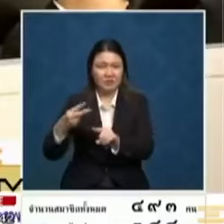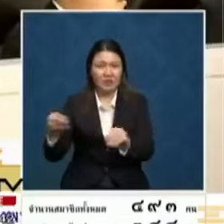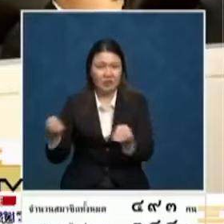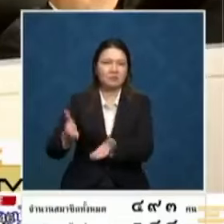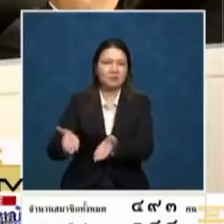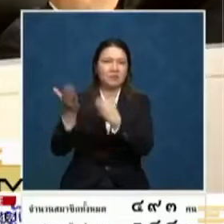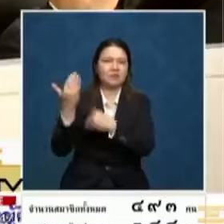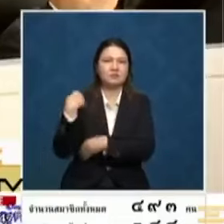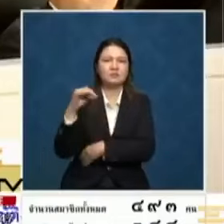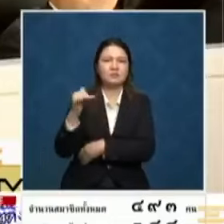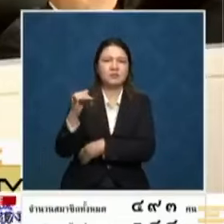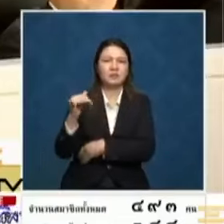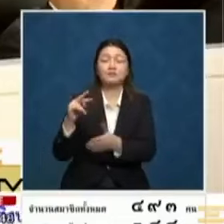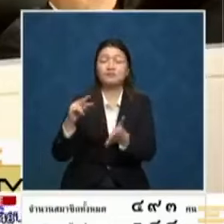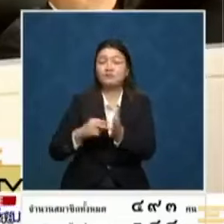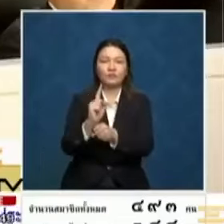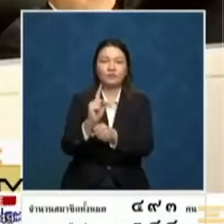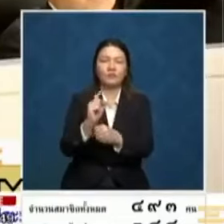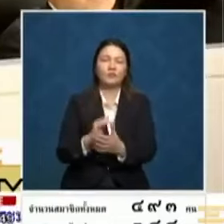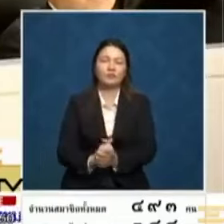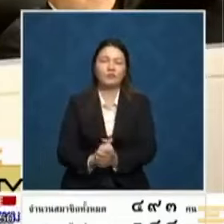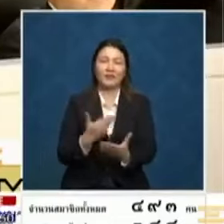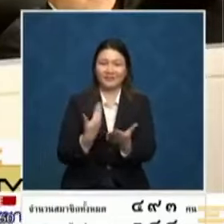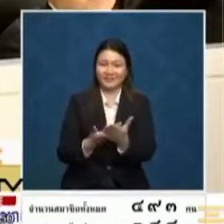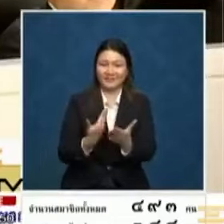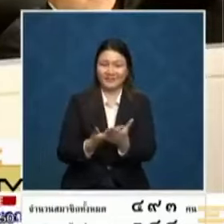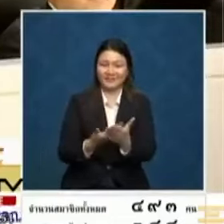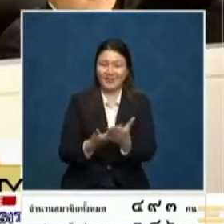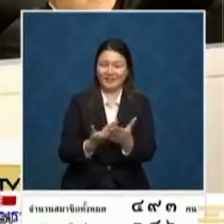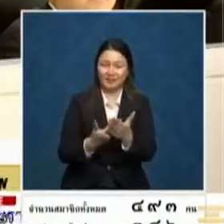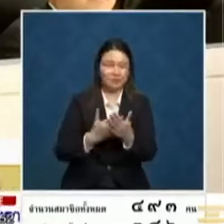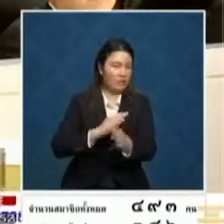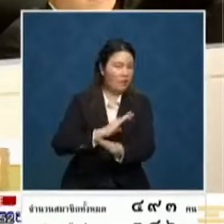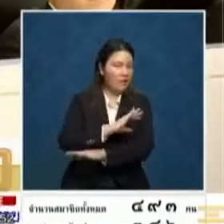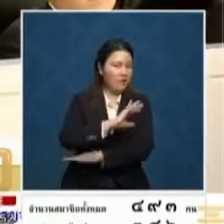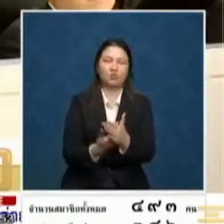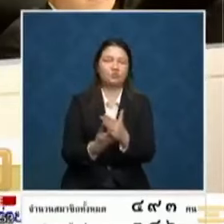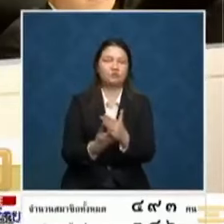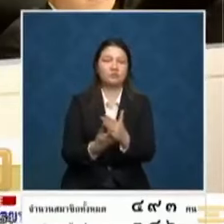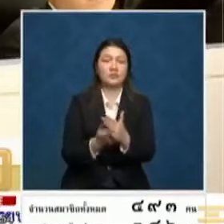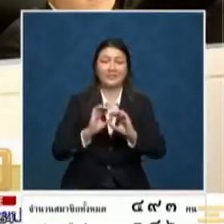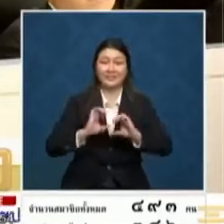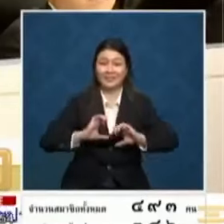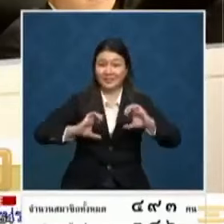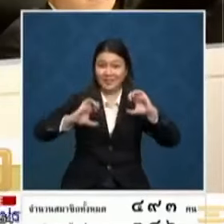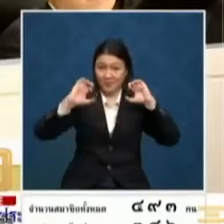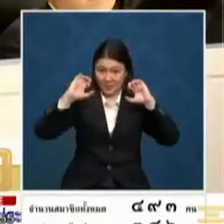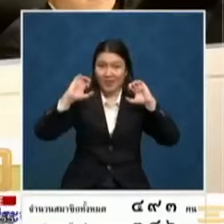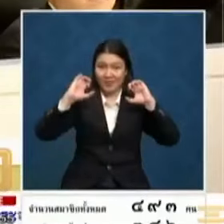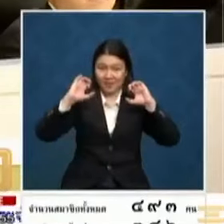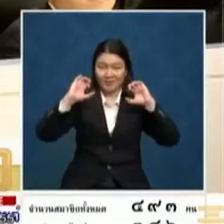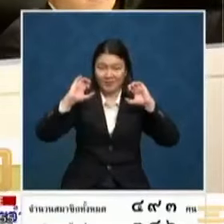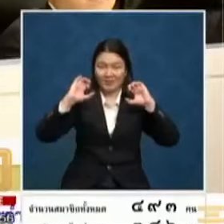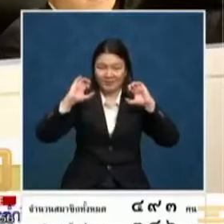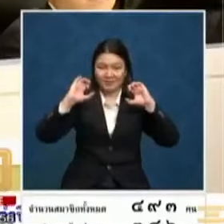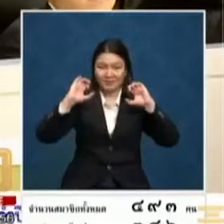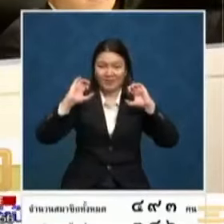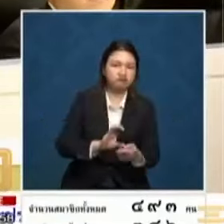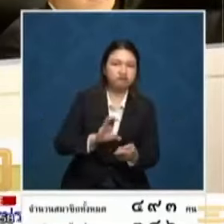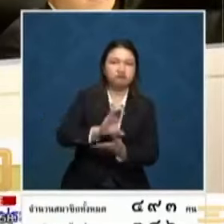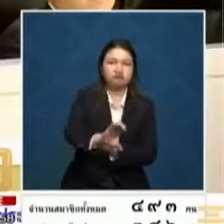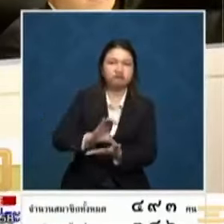ยอะที่สุดนะก็คือโครงการเติมเงินหมื่นถึงขนาดกันงบกลางเอาไว้แล้วมันงบปี68ก็มีงบกล